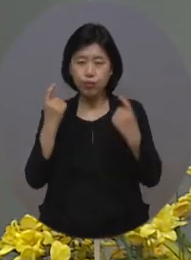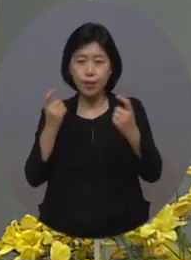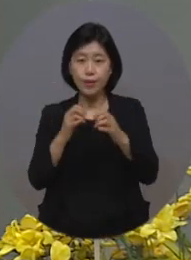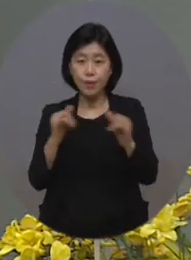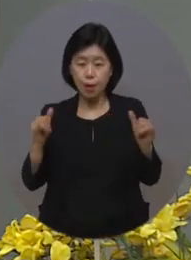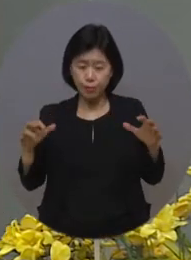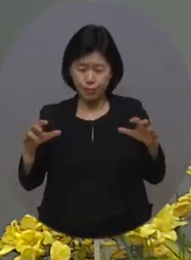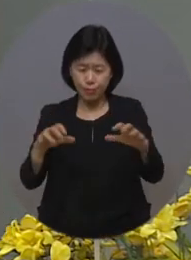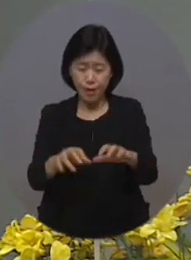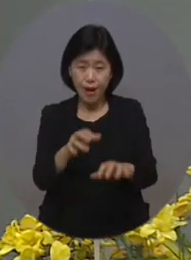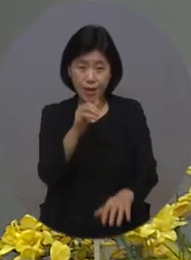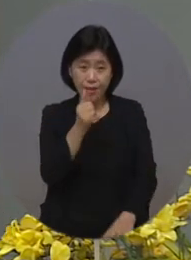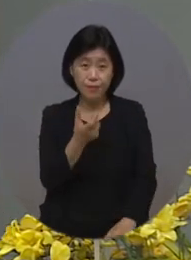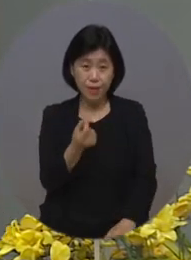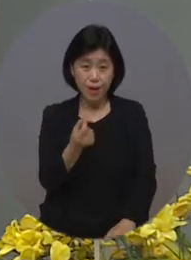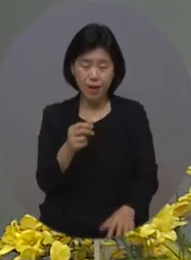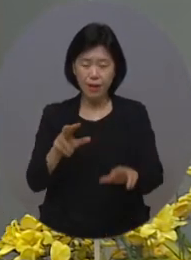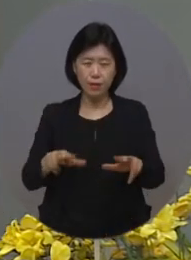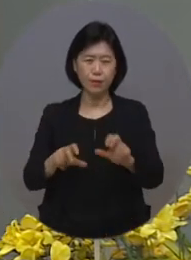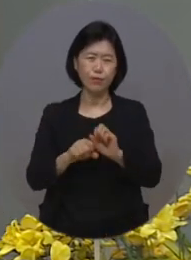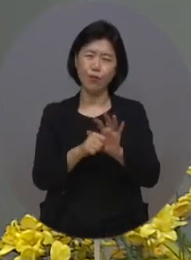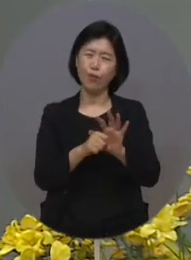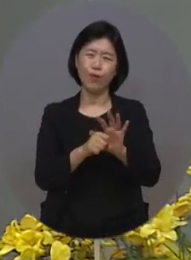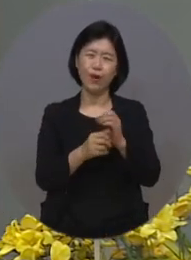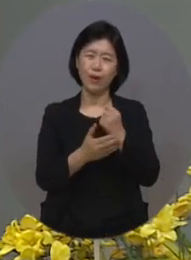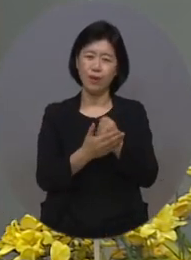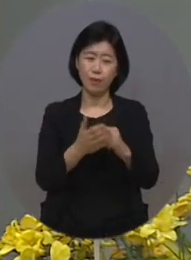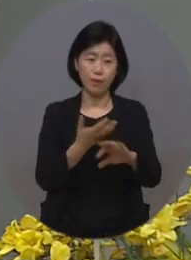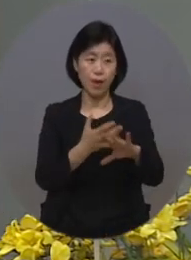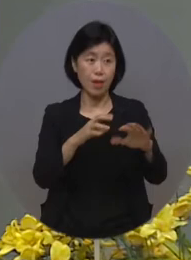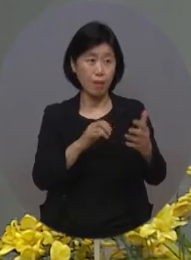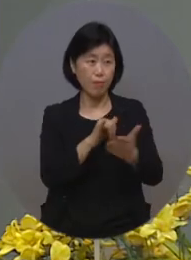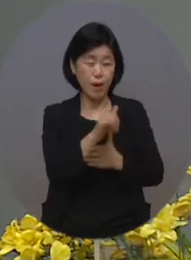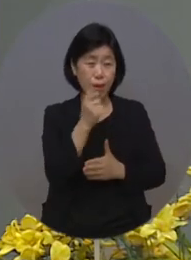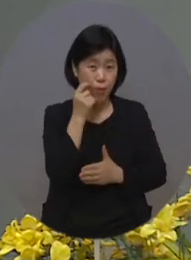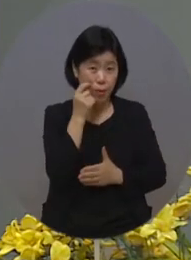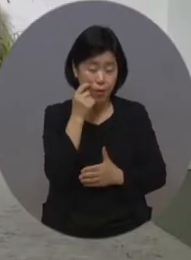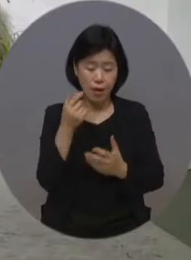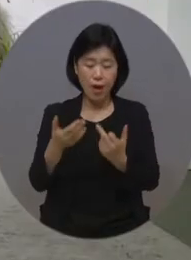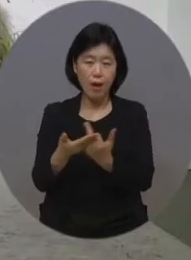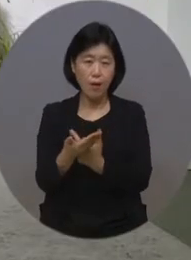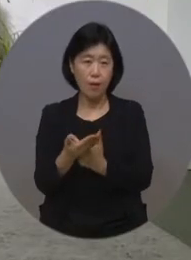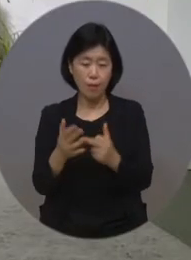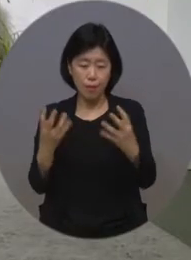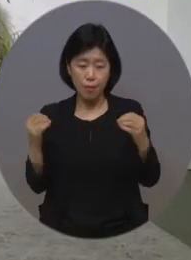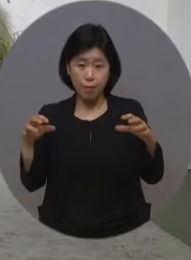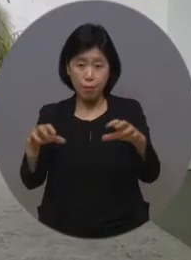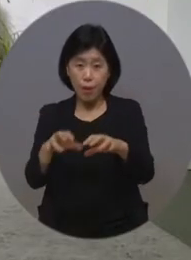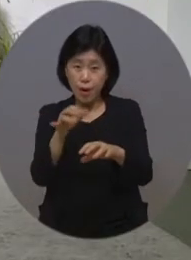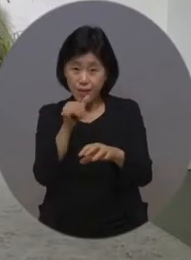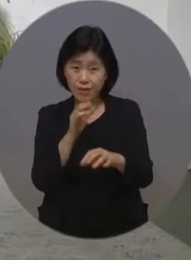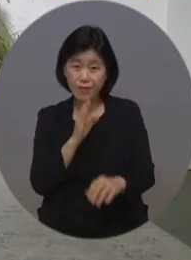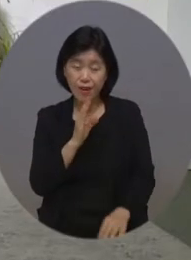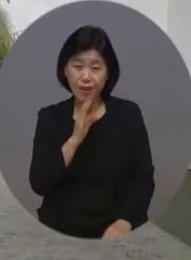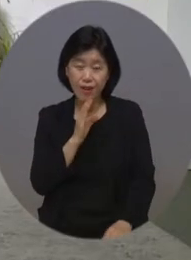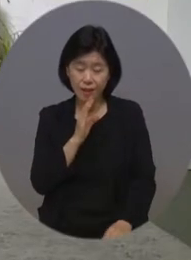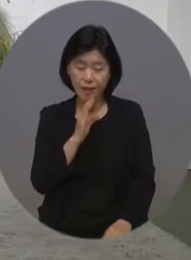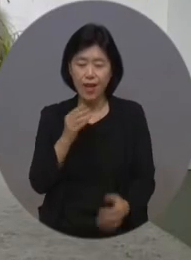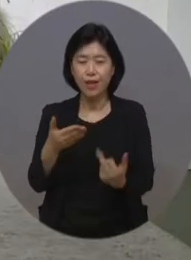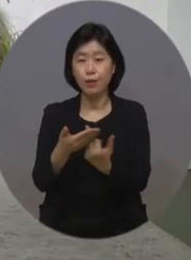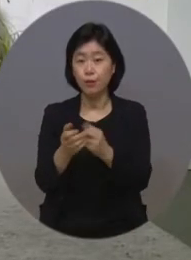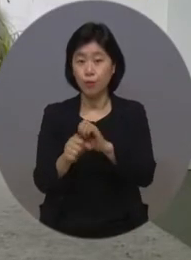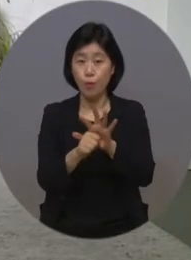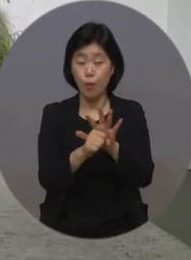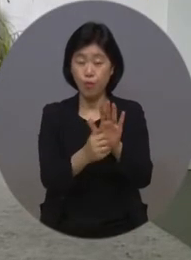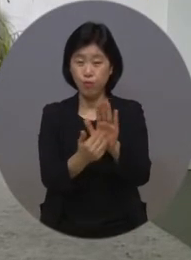있잖아요 해외를 도문 나가니까 코로나 방역 잘 되고 있죠 어떻습니까 예 코로나 제주도가